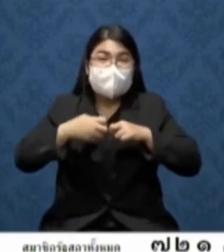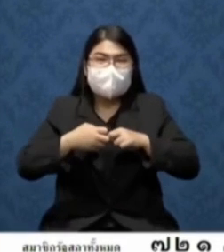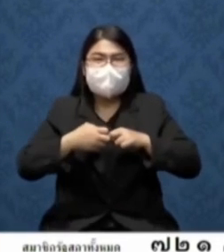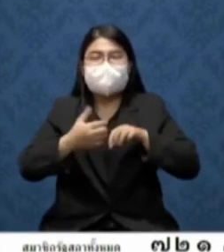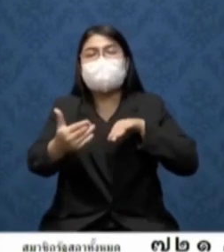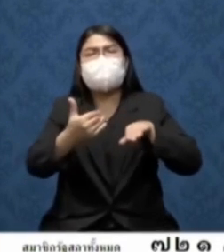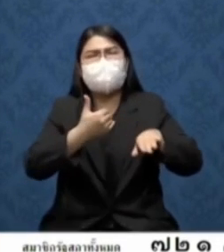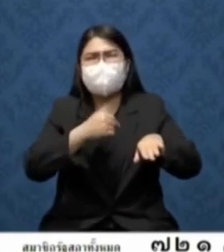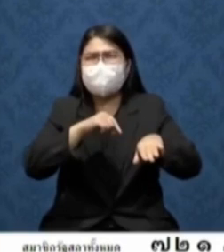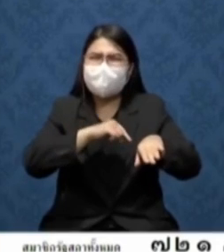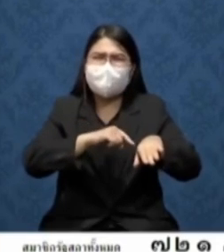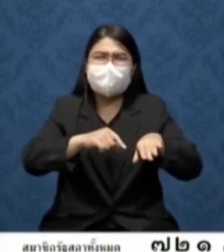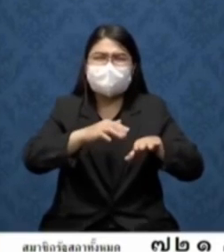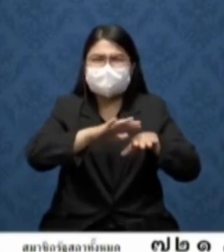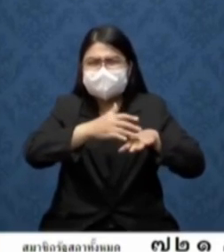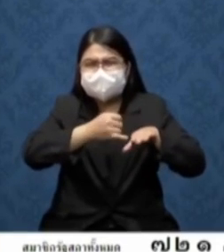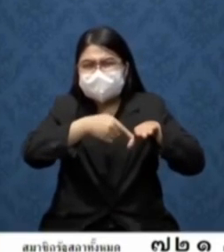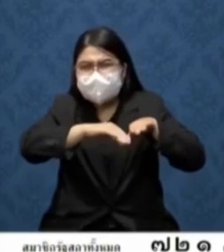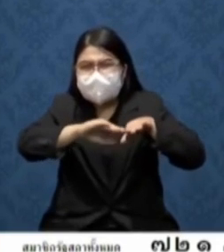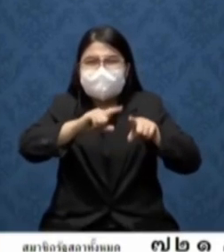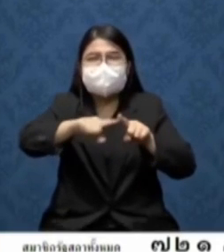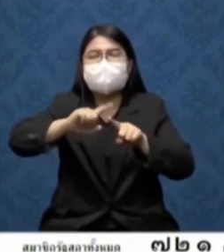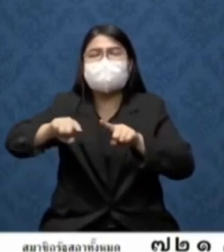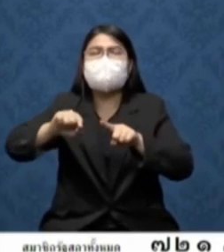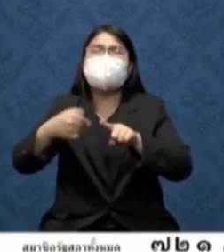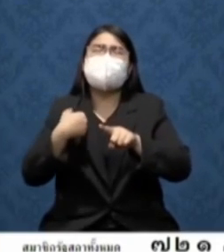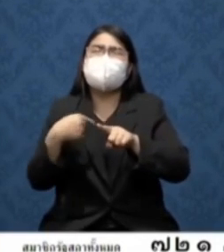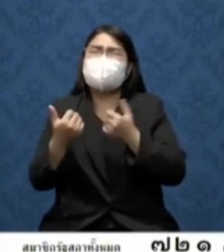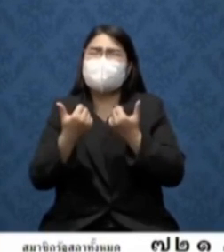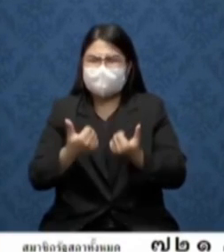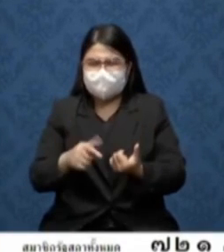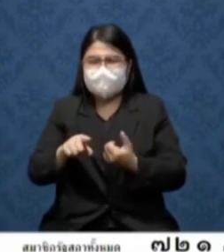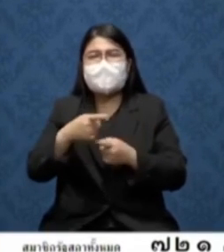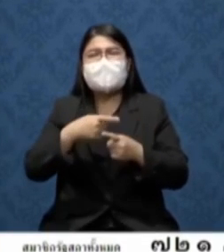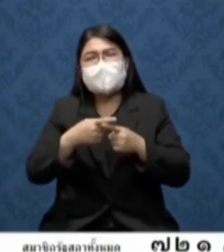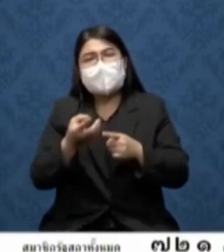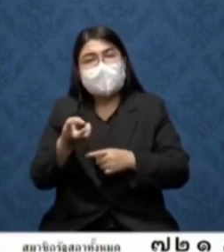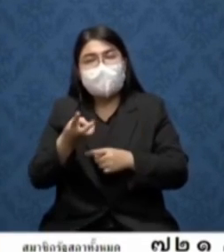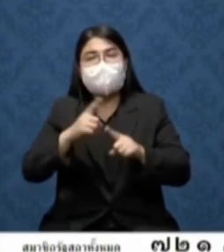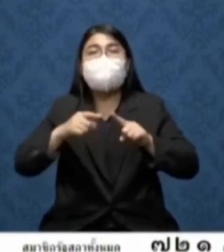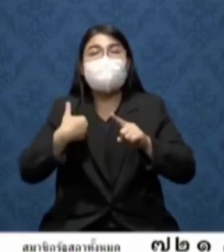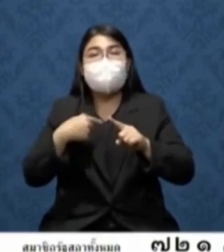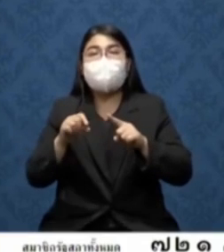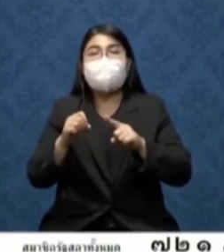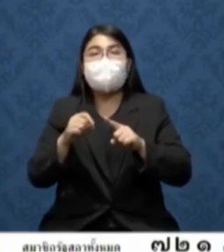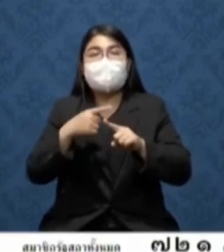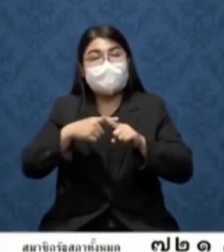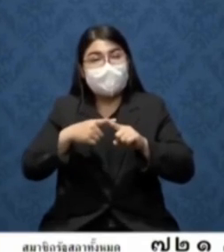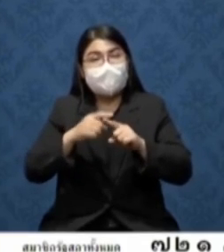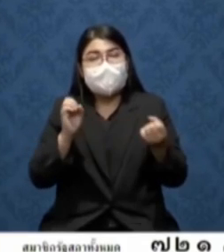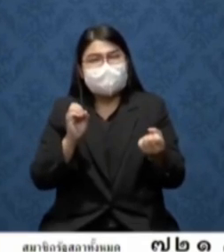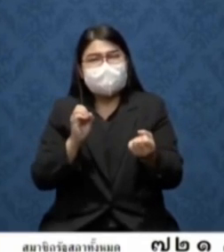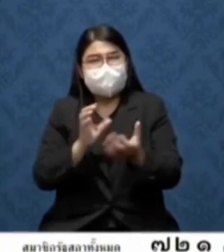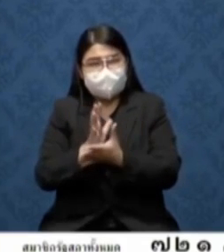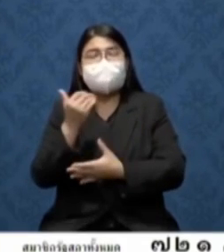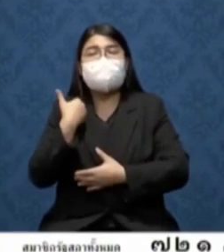าเรื้อรังเจ็บป่วยเพียงแค่เล็กน้อยอาจจะสูญเสียชีวิตได้ครับเพราะไปหาหมอไม่ทันเด็กๆหล